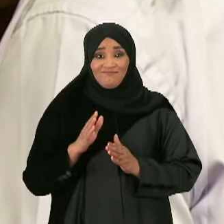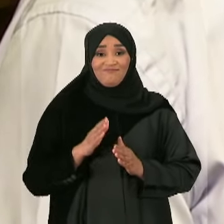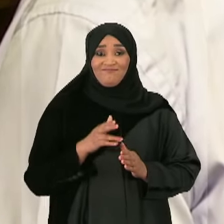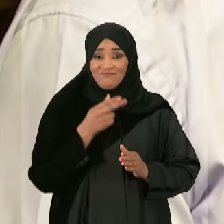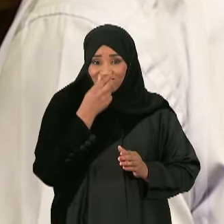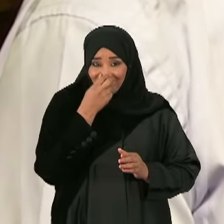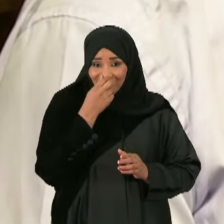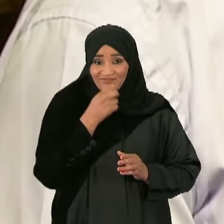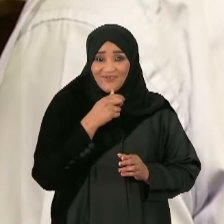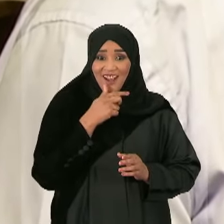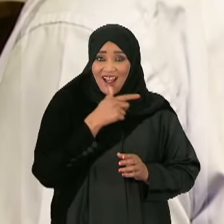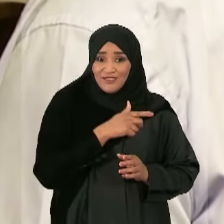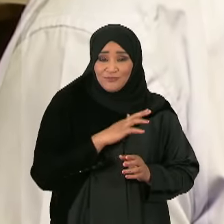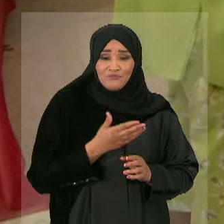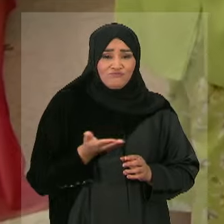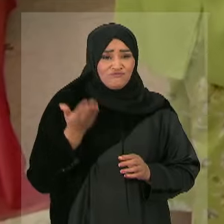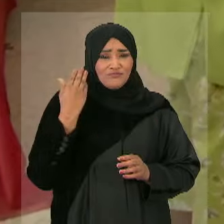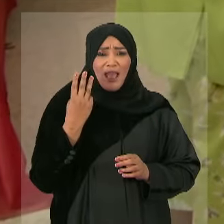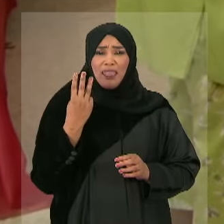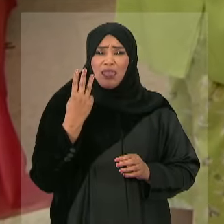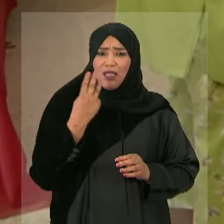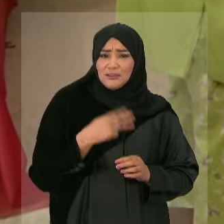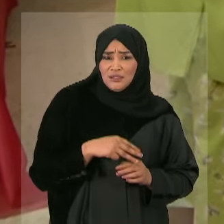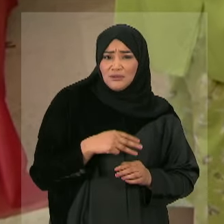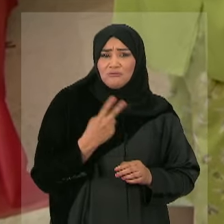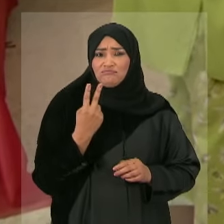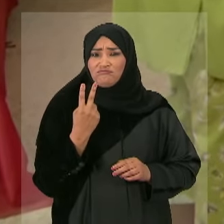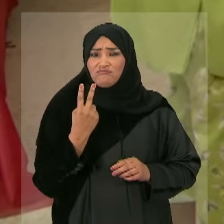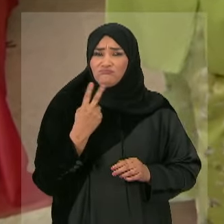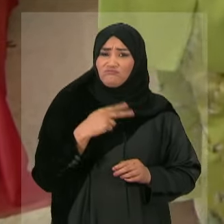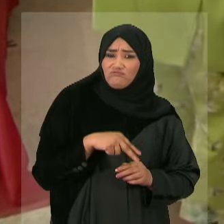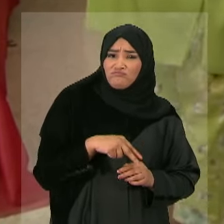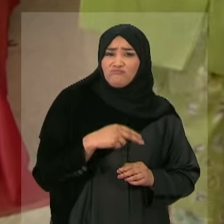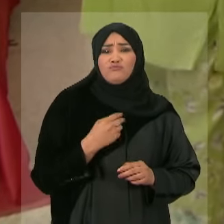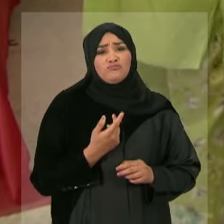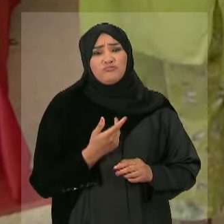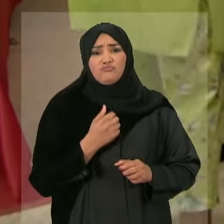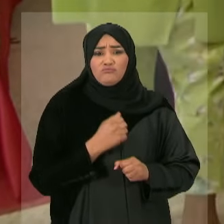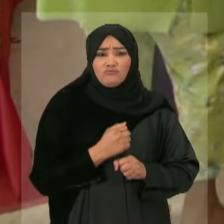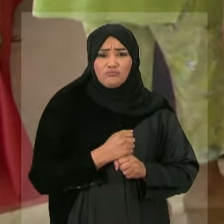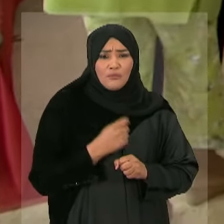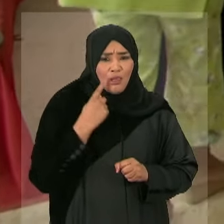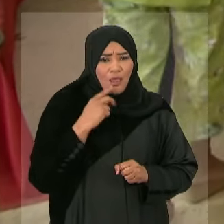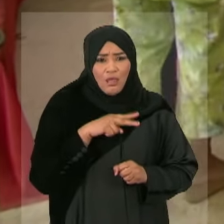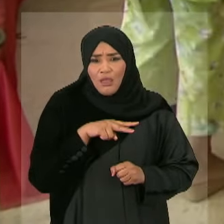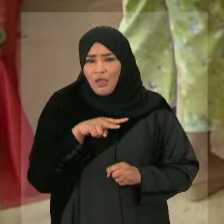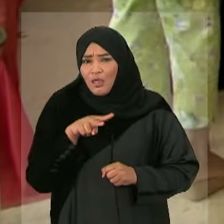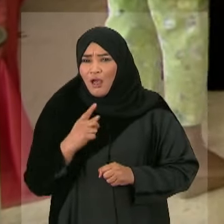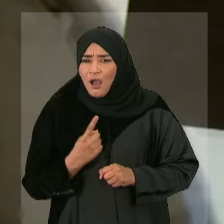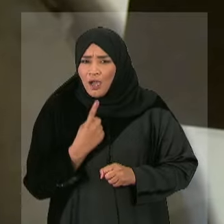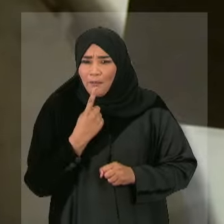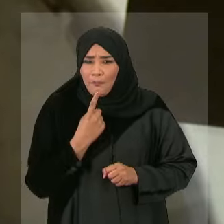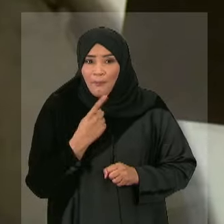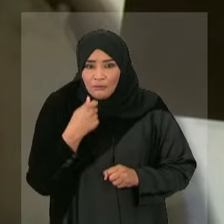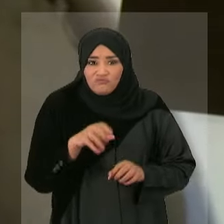30 سنة 25 سنة 30 سنة وبدأت كل ما صار لي شغلي غريبي أحطها جرب.